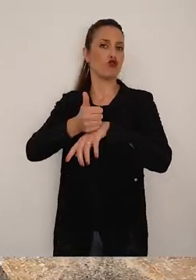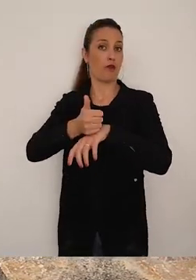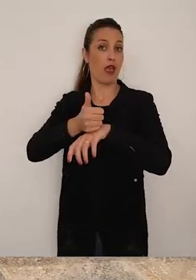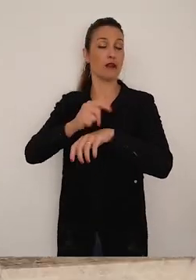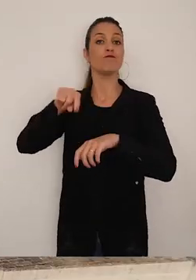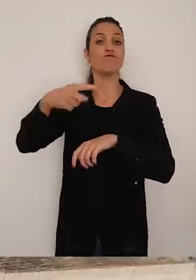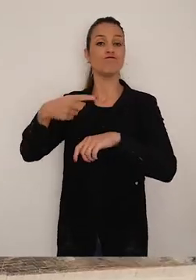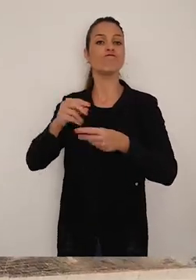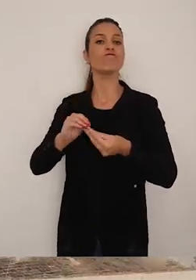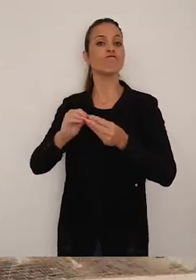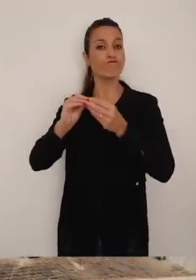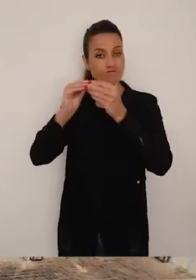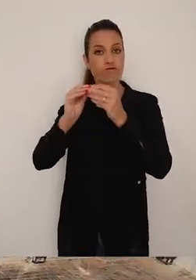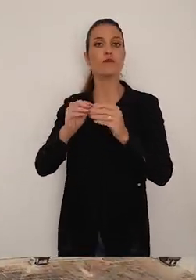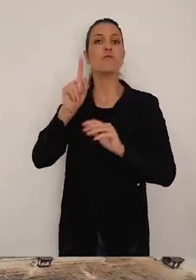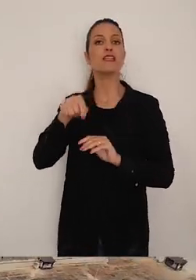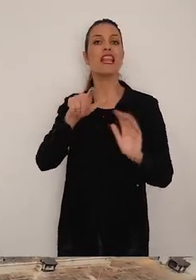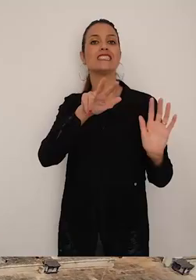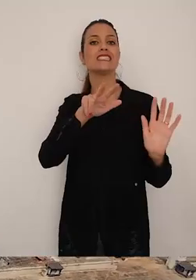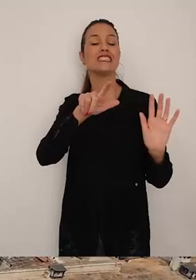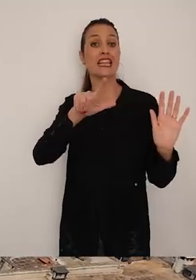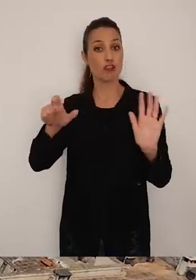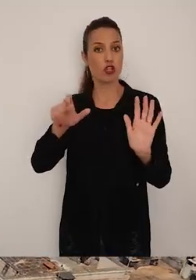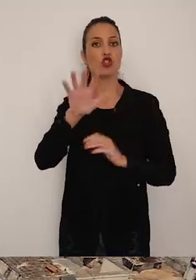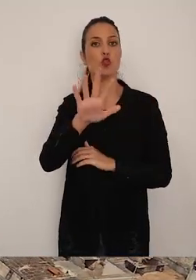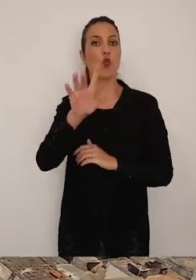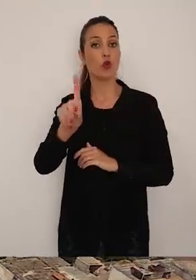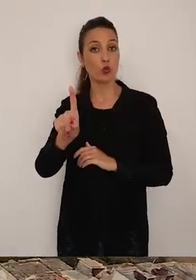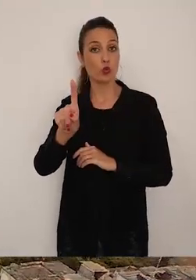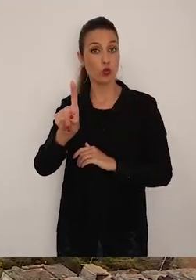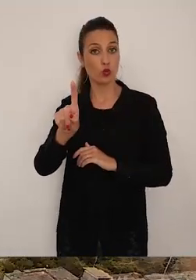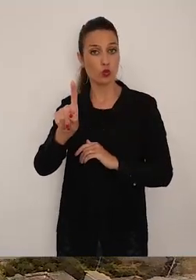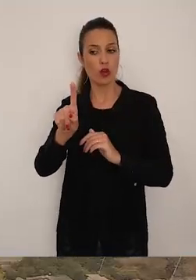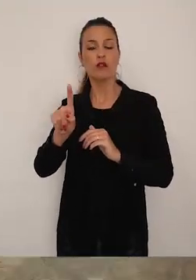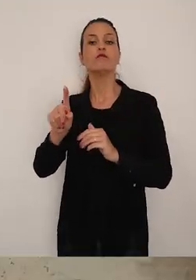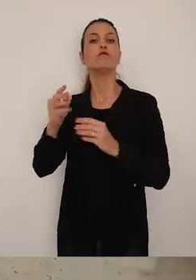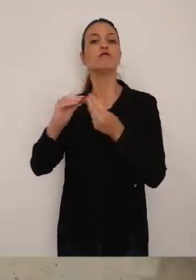Venne ricostruita nel 1751, probabilmente a seguito di un crollo.